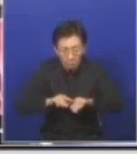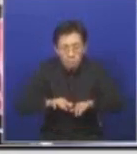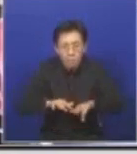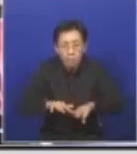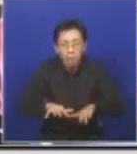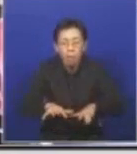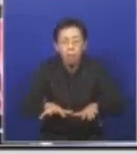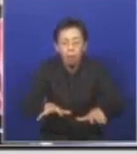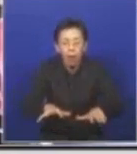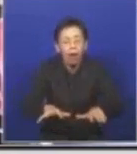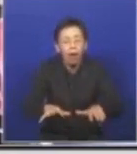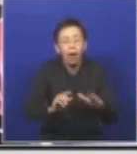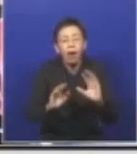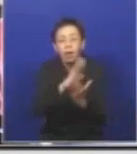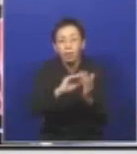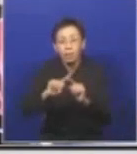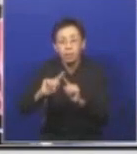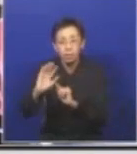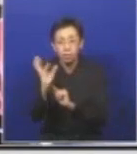มีไวรัสโควิช 19